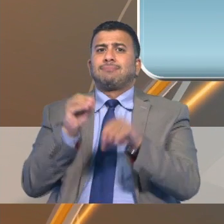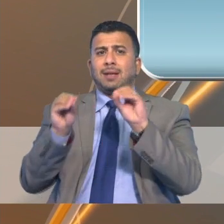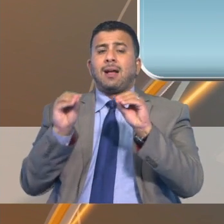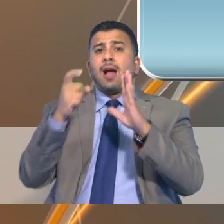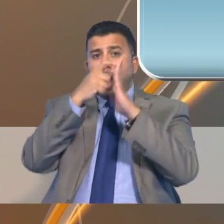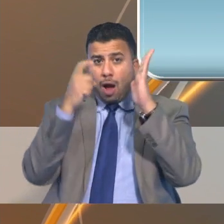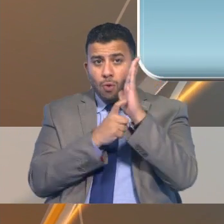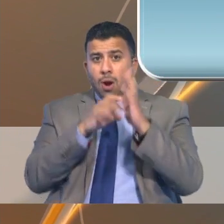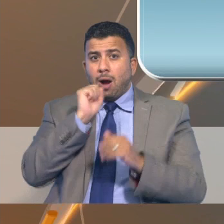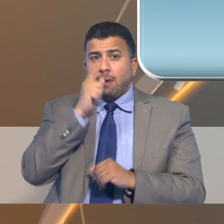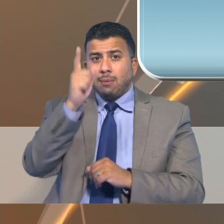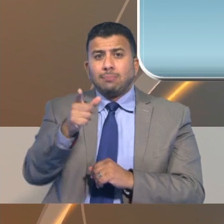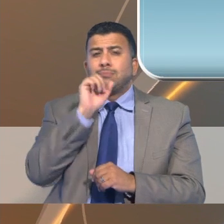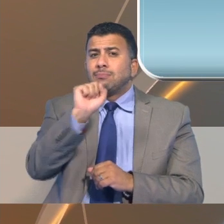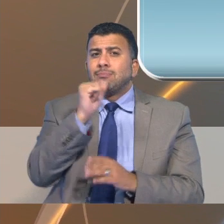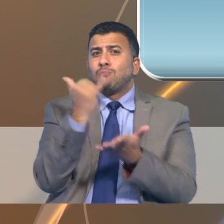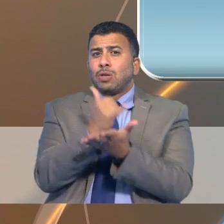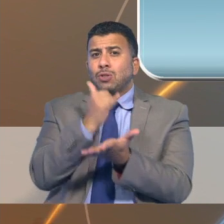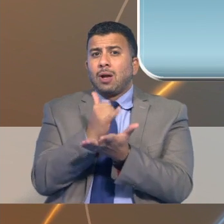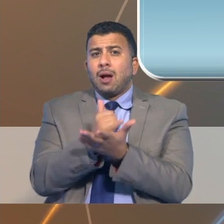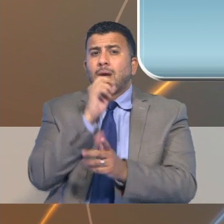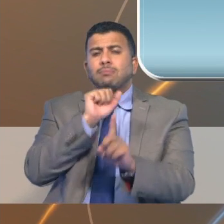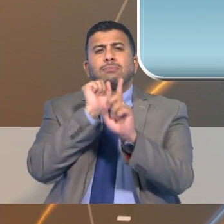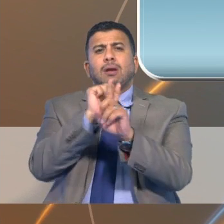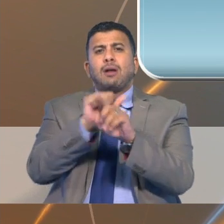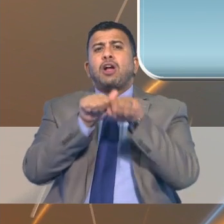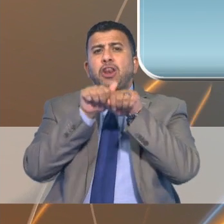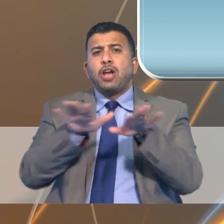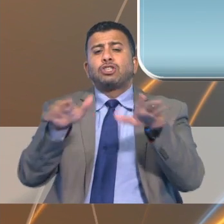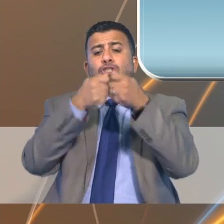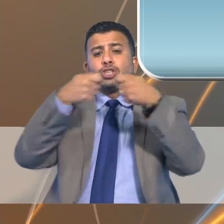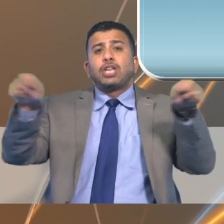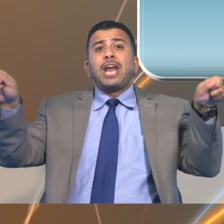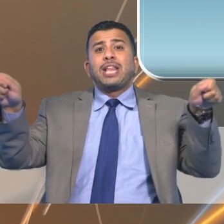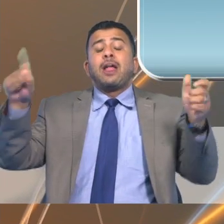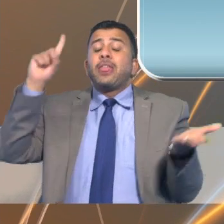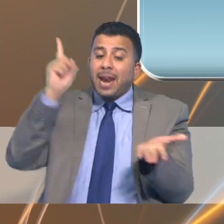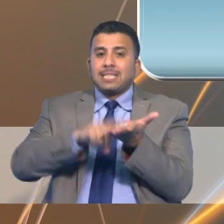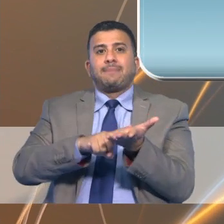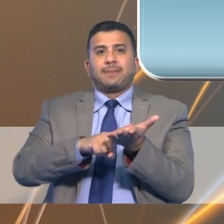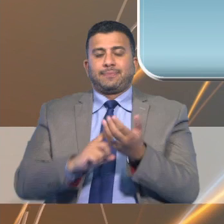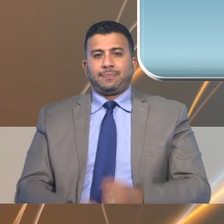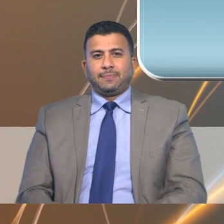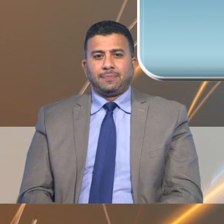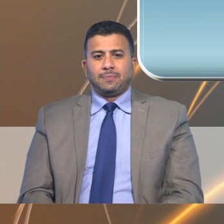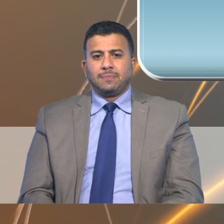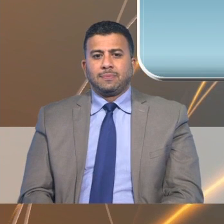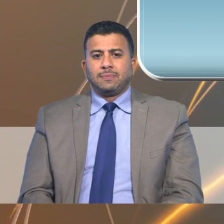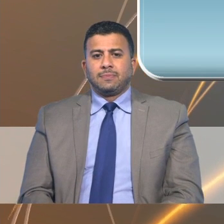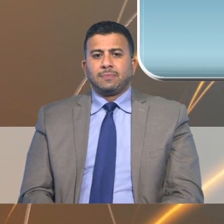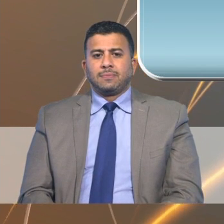بهذا القانون من تاريخ صدوره، وعلى الجهات المعنية تنفيذه كل فيما يخصه، وينشر في الجريدة الرسمية.